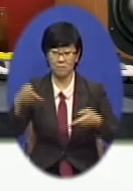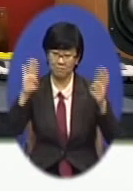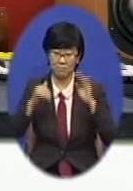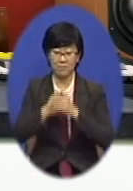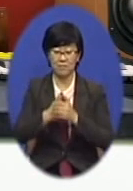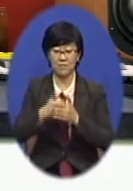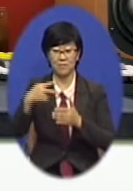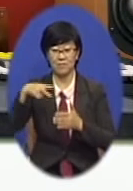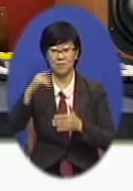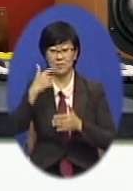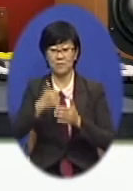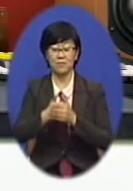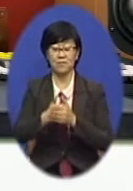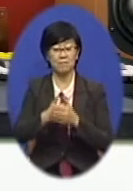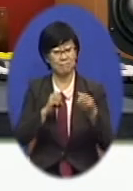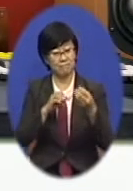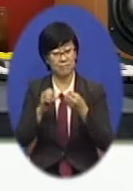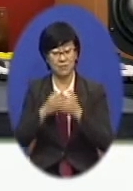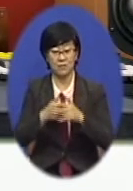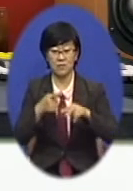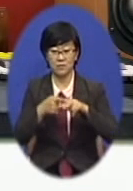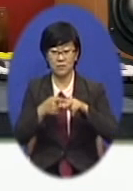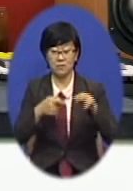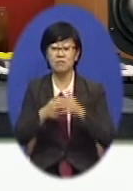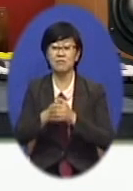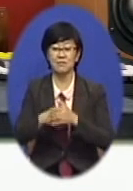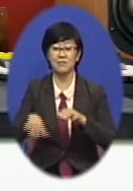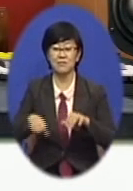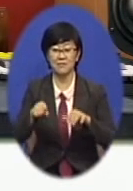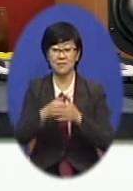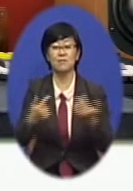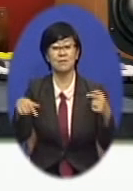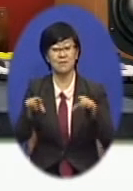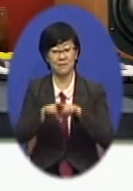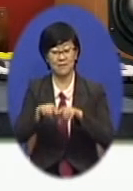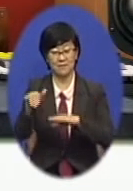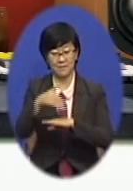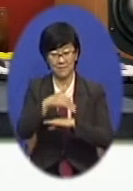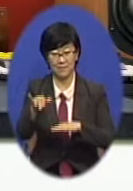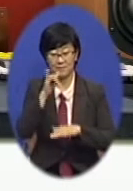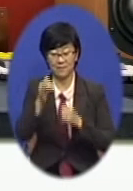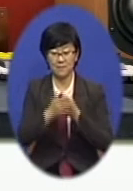시아버지하고 옛날 얘기도 하고 다리 불편하시니까 손붙잡고 같이 다니고 그랬어요. 제가.